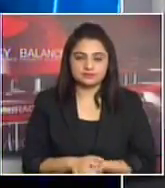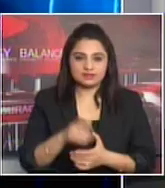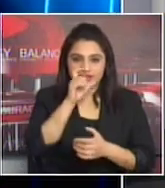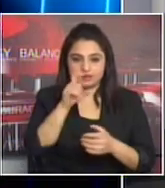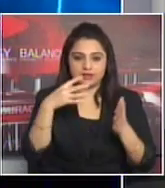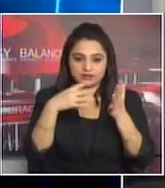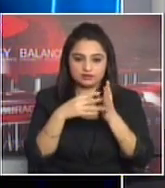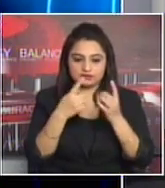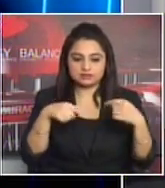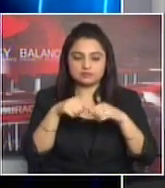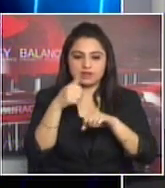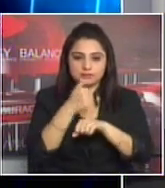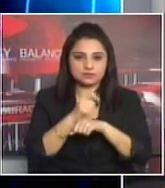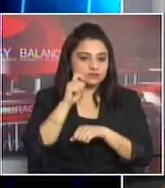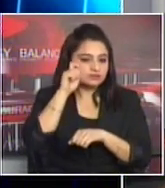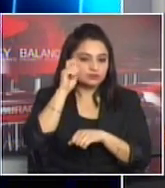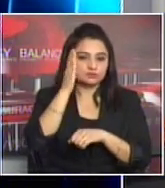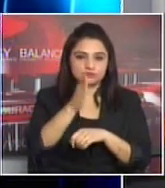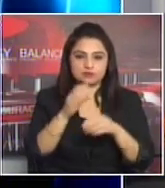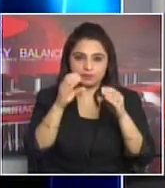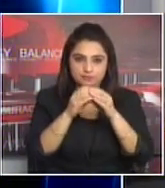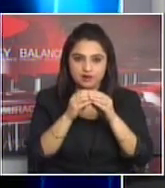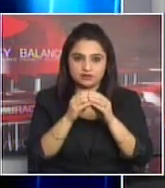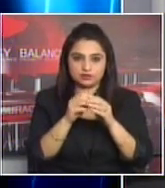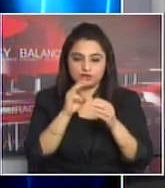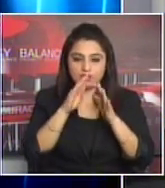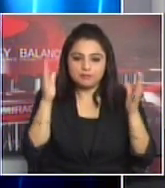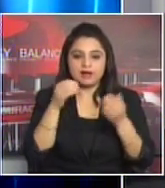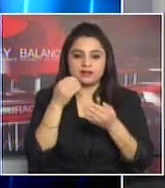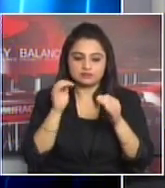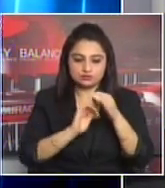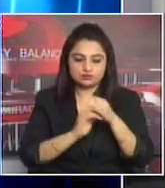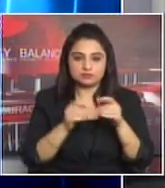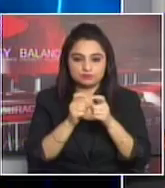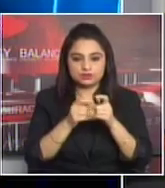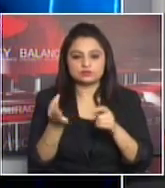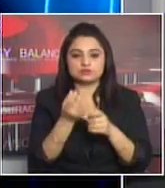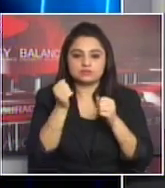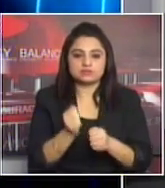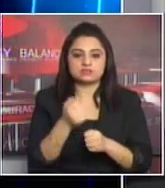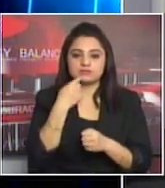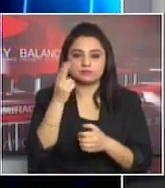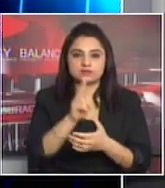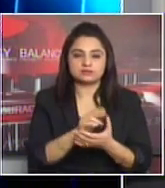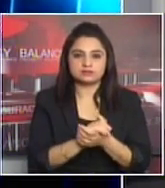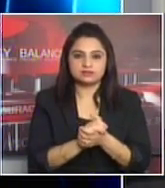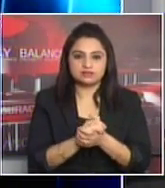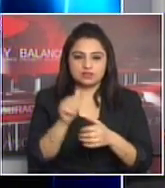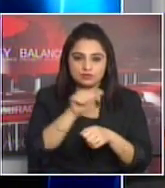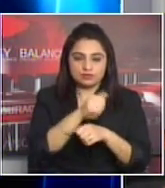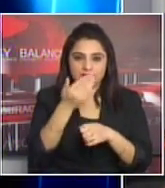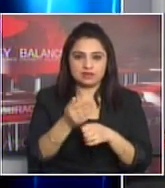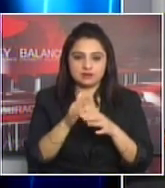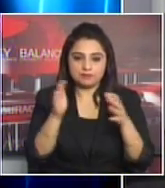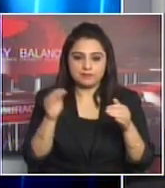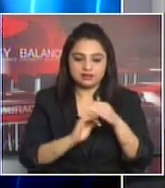नेपाली कङ्ग्रेसका सभापति शेरबहादुर देउवाले पार्टीको महासमिति बैठक छिट्टै बस्ने बताउनु भएको छ। देउवाले